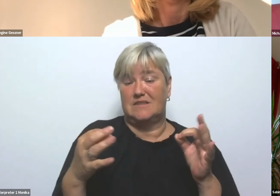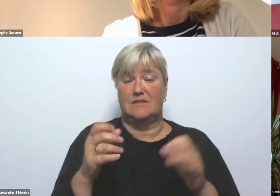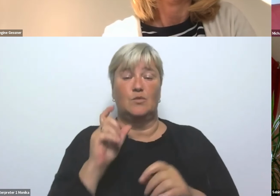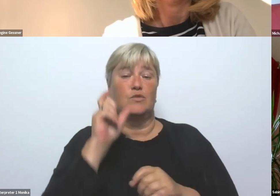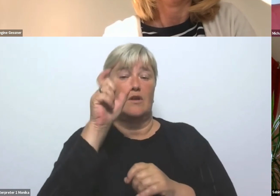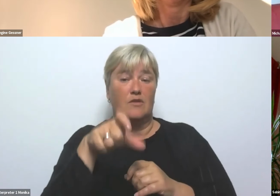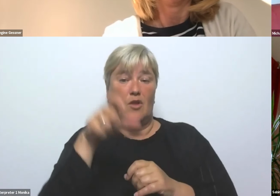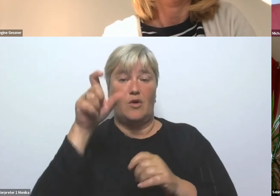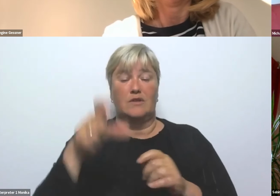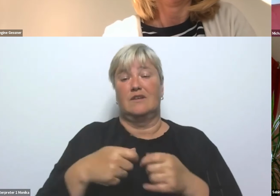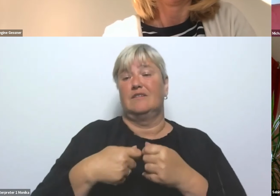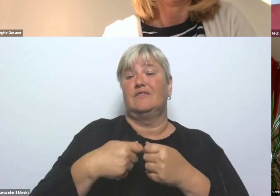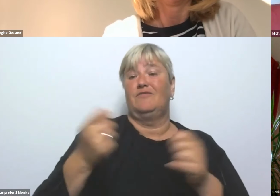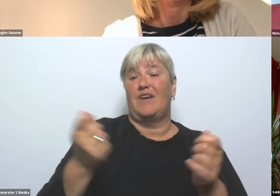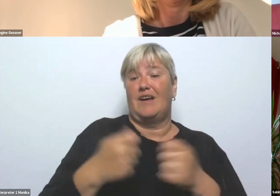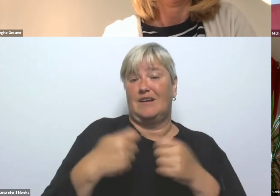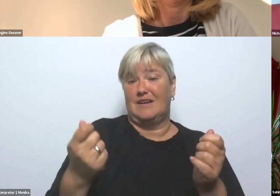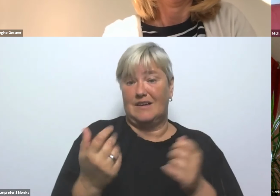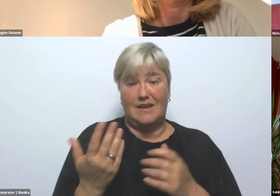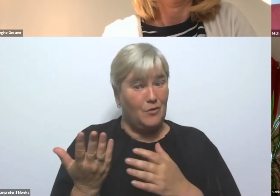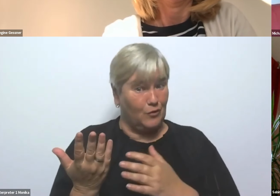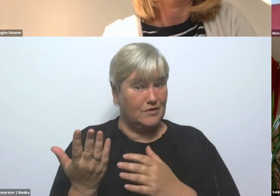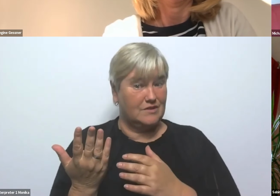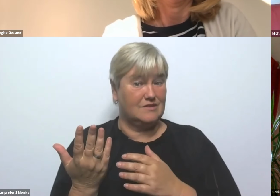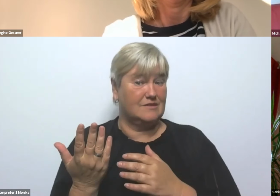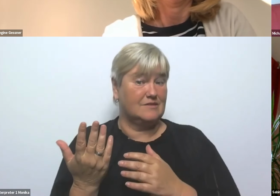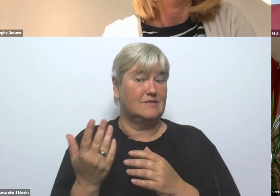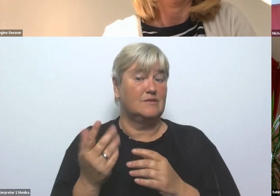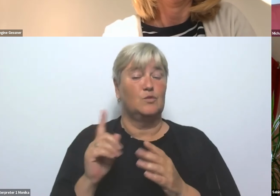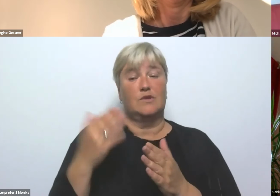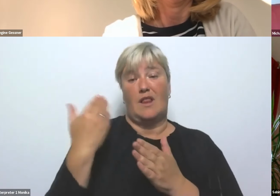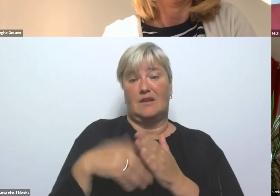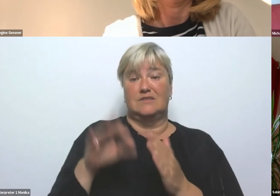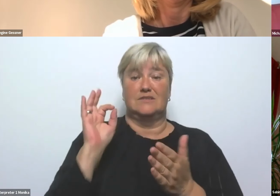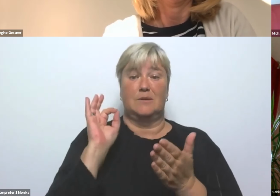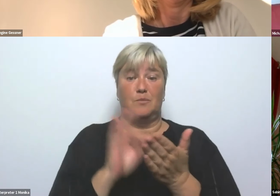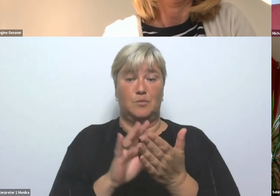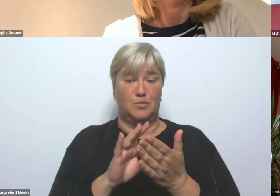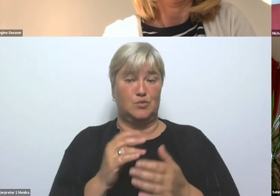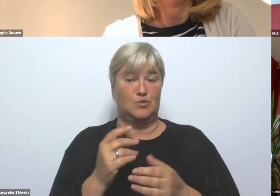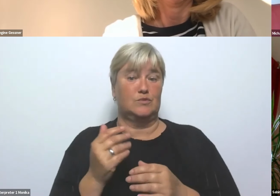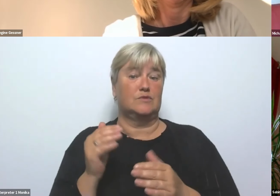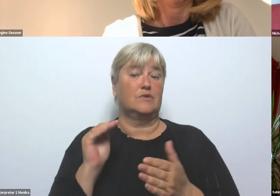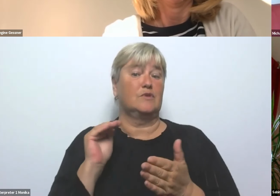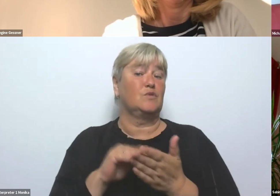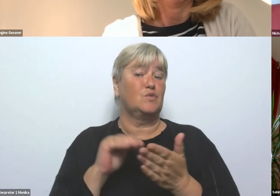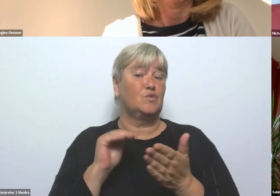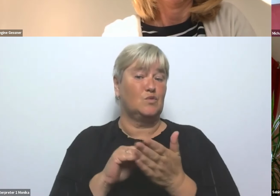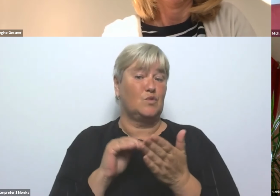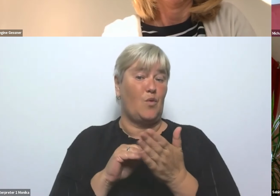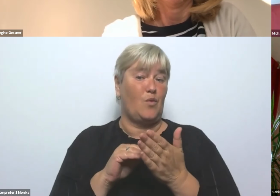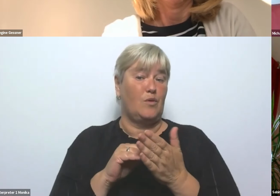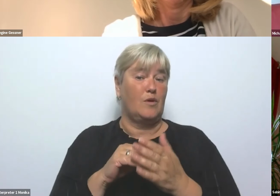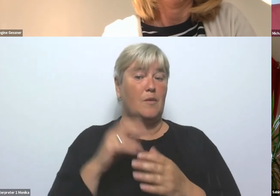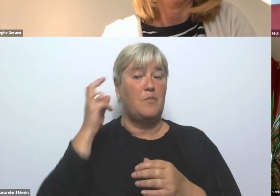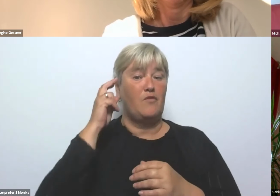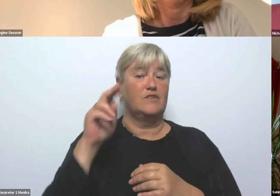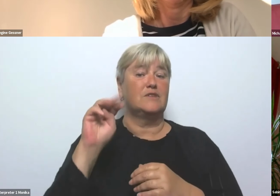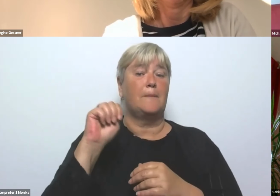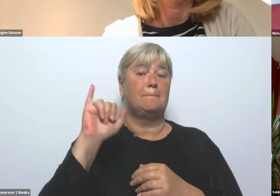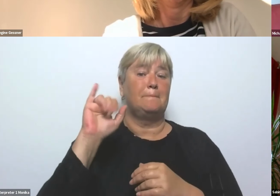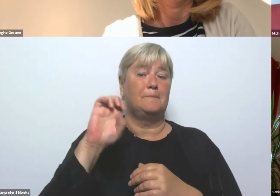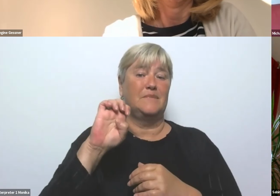verkauft, gebracht werden. Und als letzten Punkt hatte ich nochmal den Professor Miesenberger, der